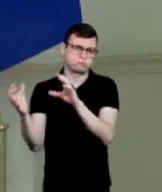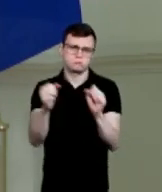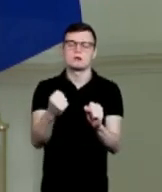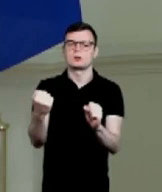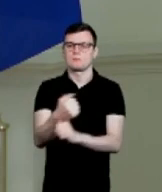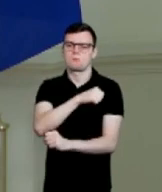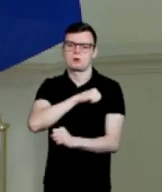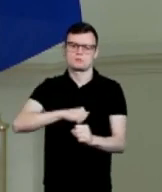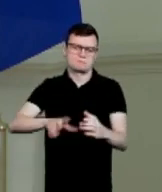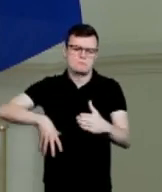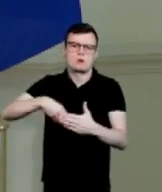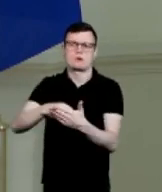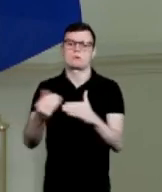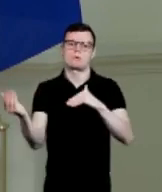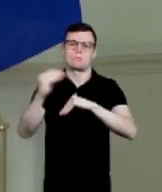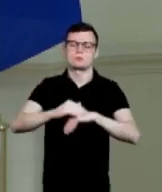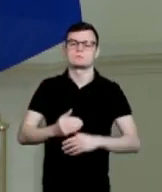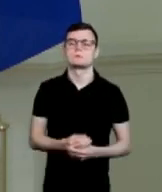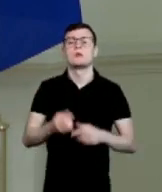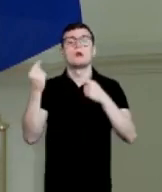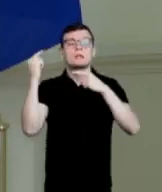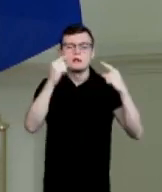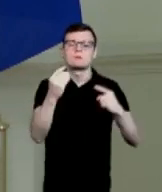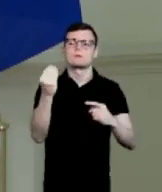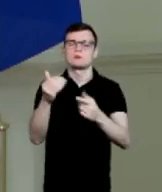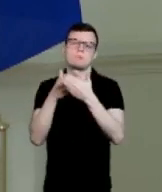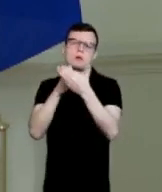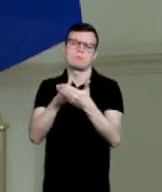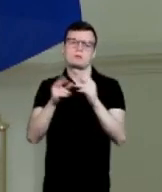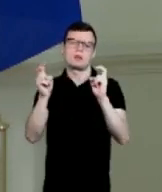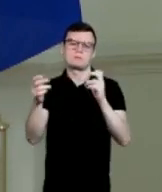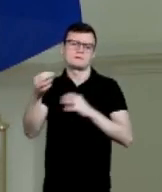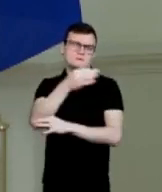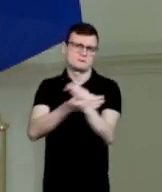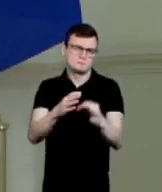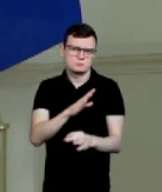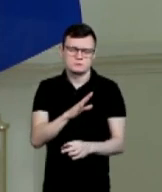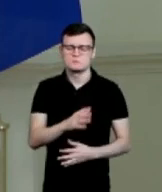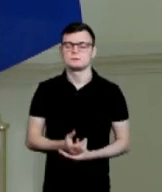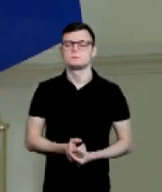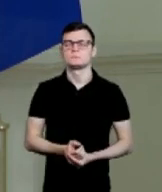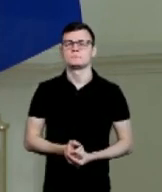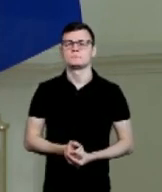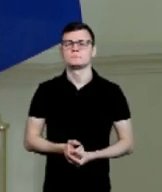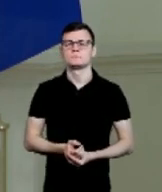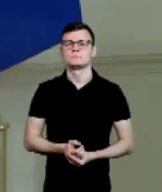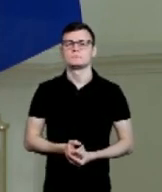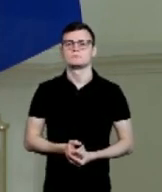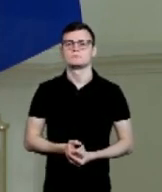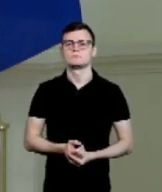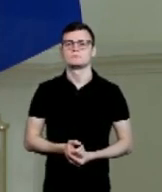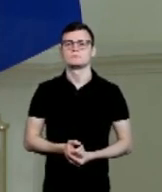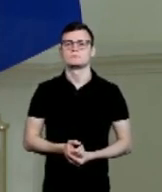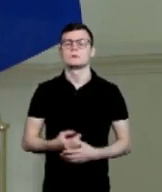daugiametės finansinės paramos aspektus. Ir kaip jau minėjau, kad kalbėjome taip pat apie ekonomikos gyvenimo ir